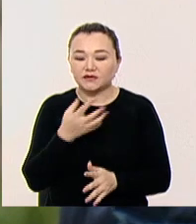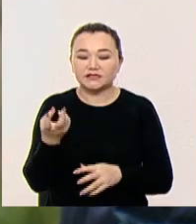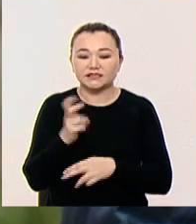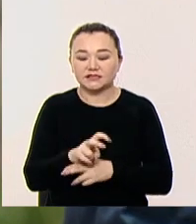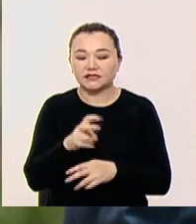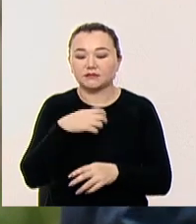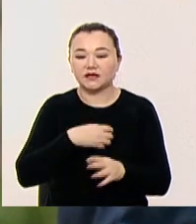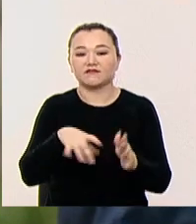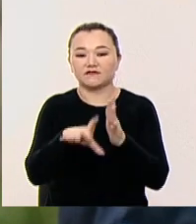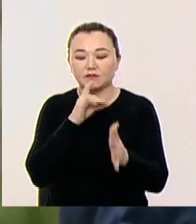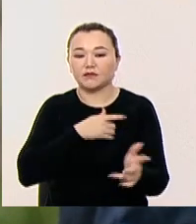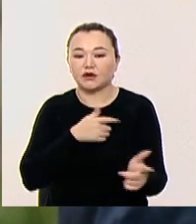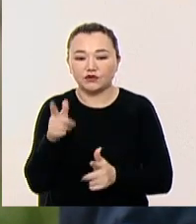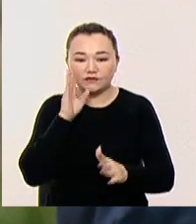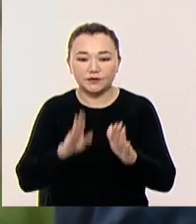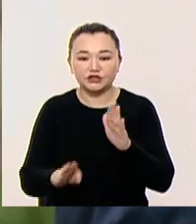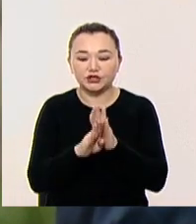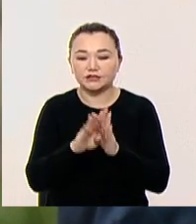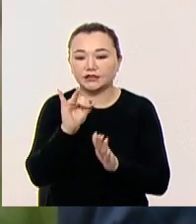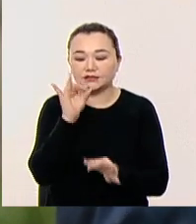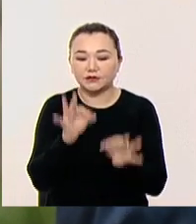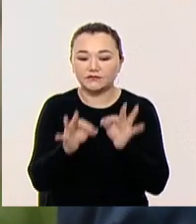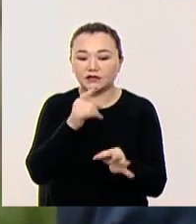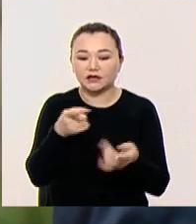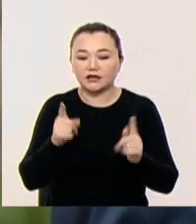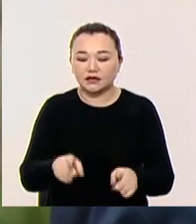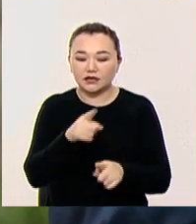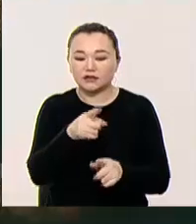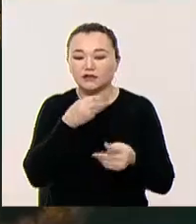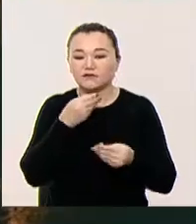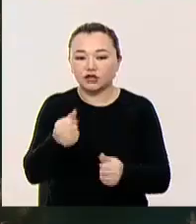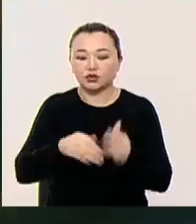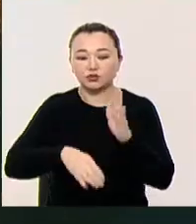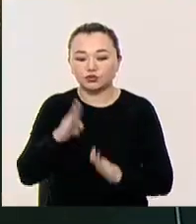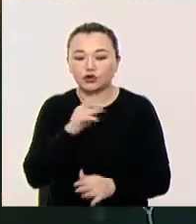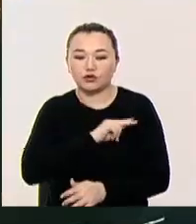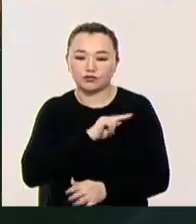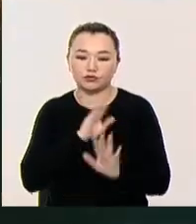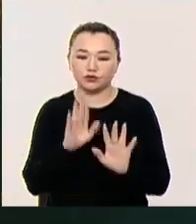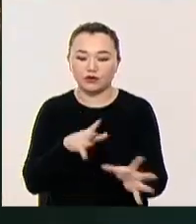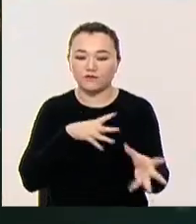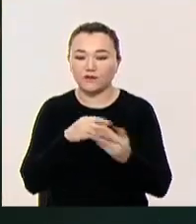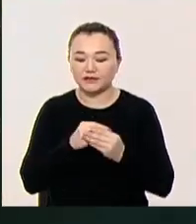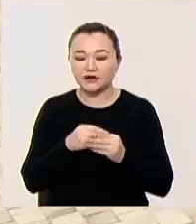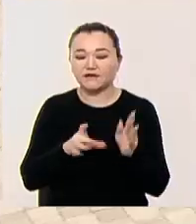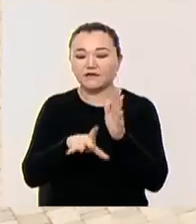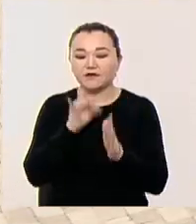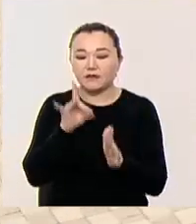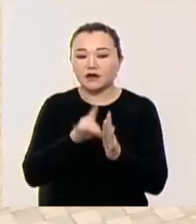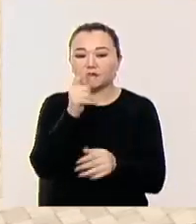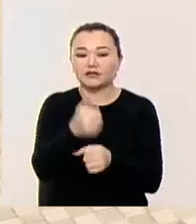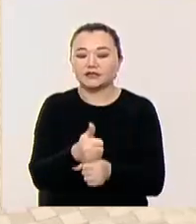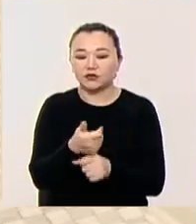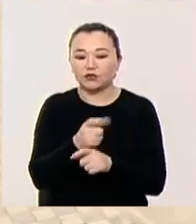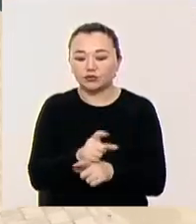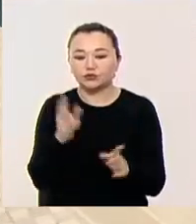власть мы выбрали, мы готовы ей подчиняться, она справедливая, она реальная, она эффективная, будем работать только с ней. Выборы президента, они